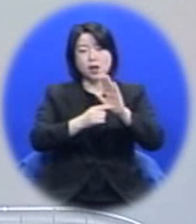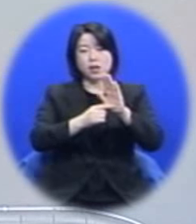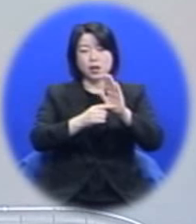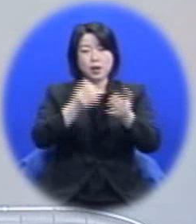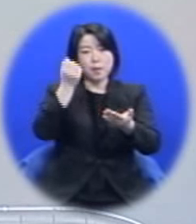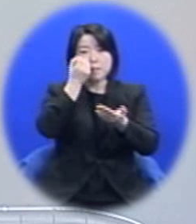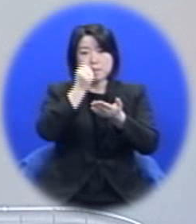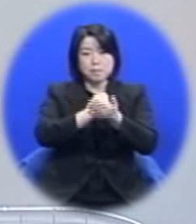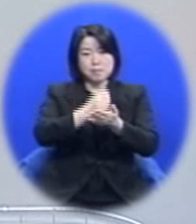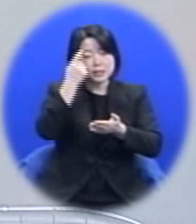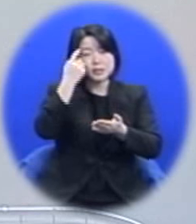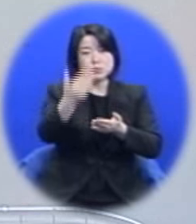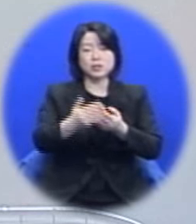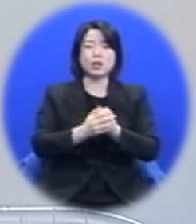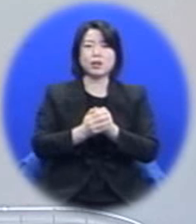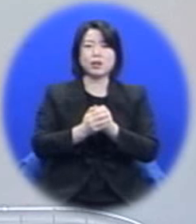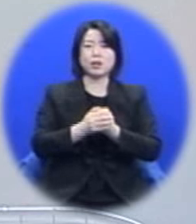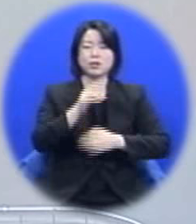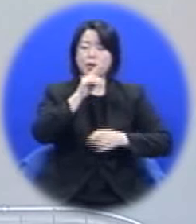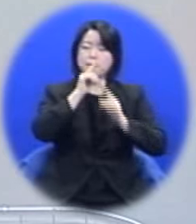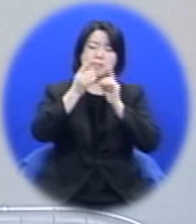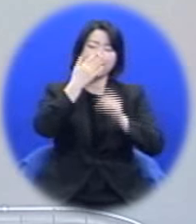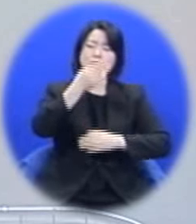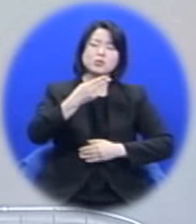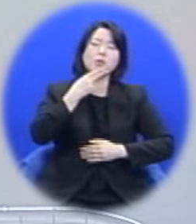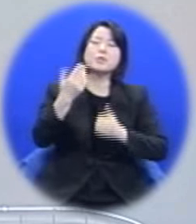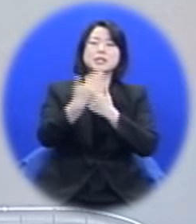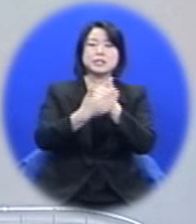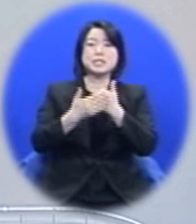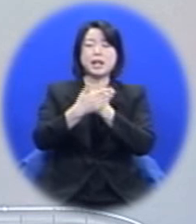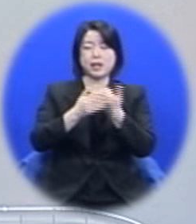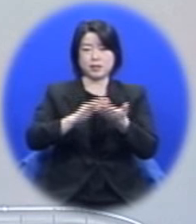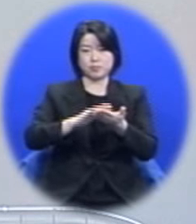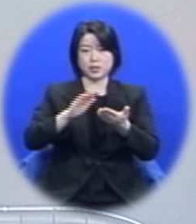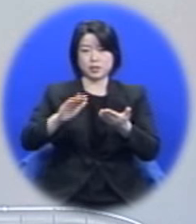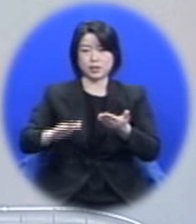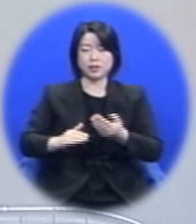합당합니까? 이건 말할 수 없는 은혜라니까요.